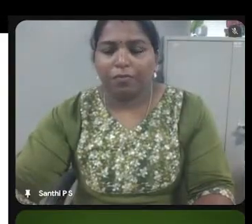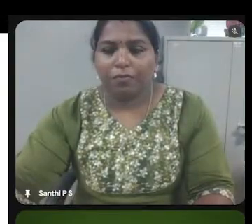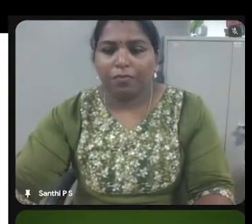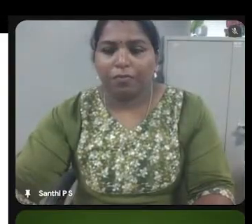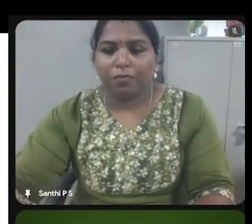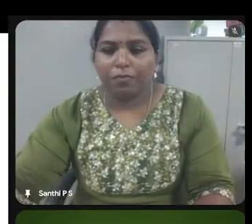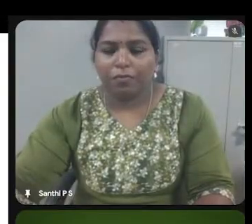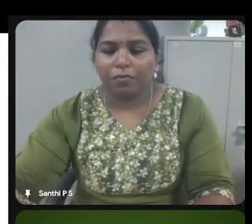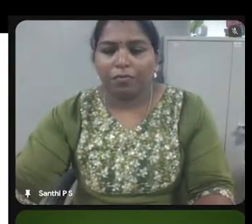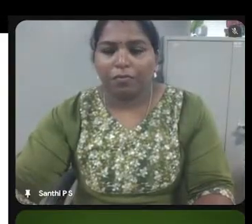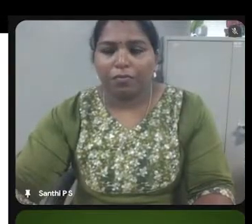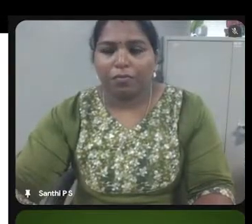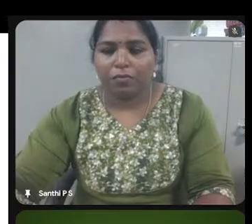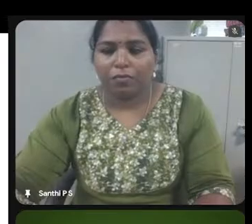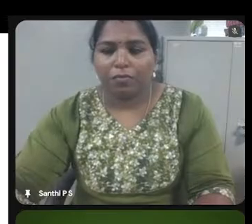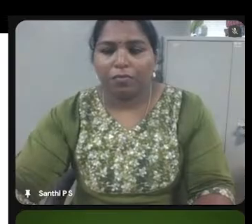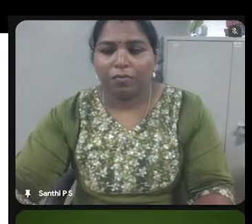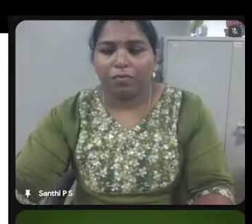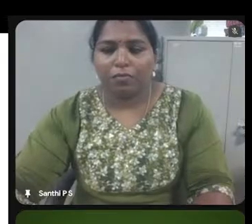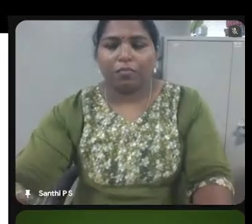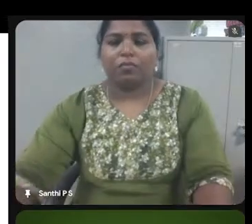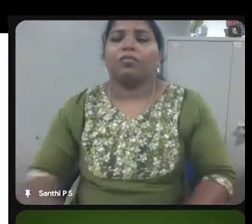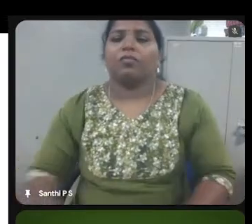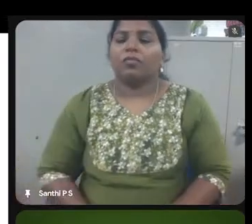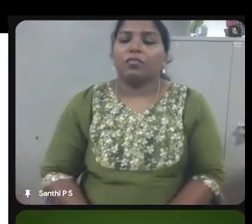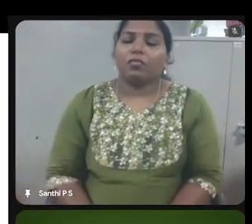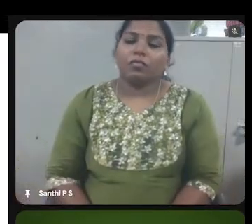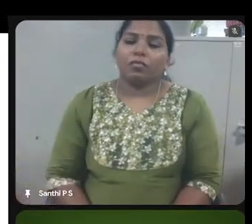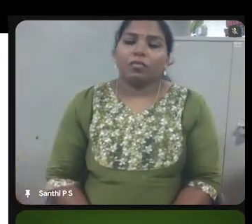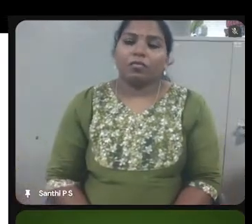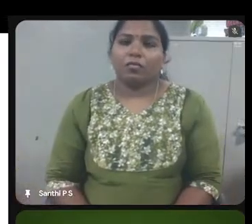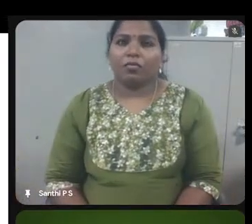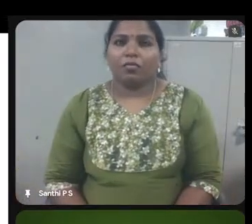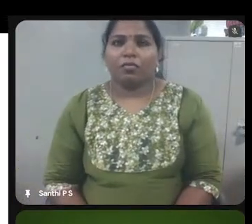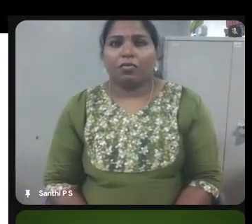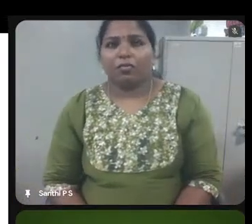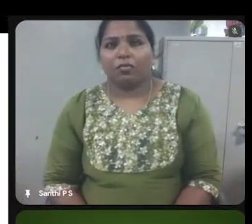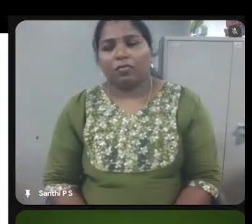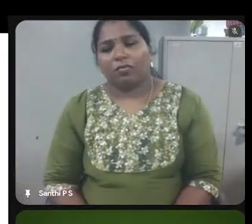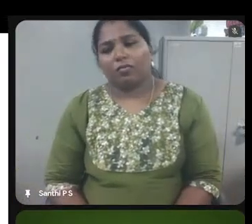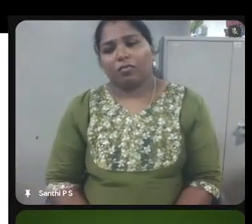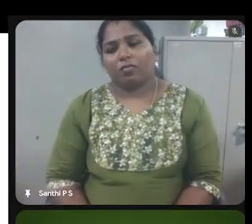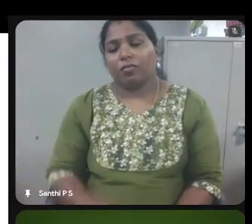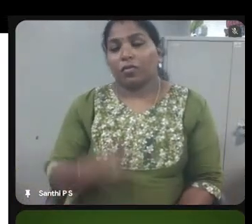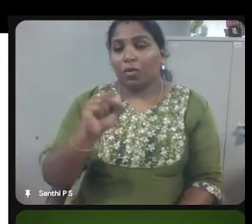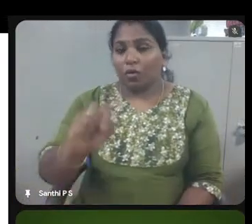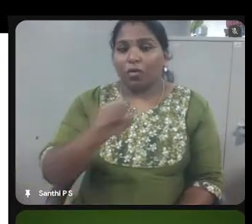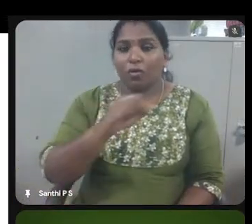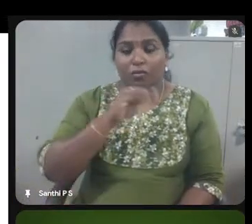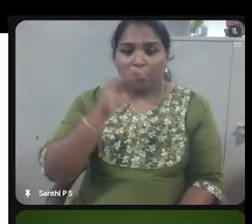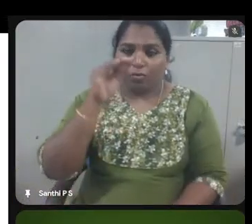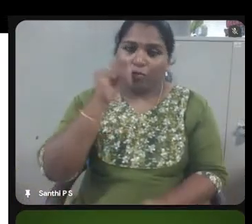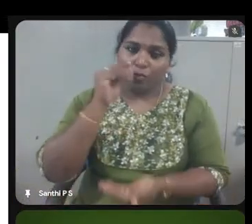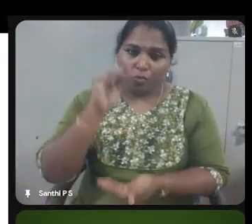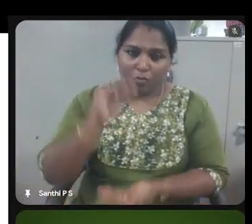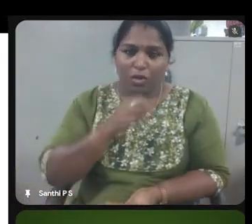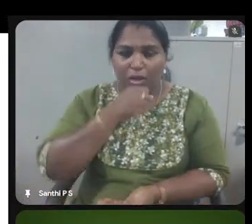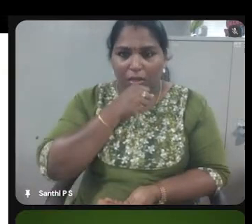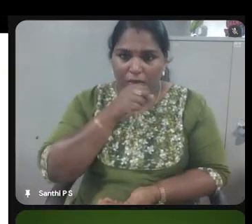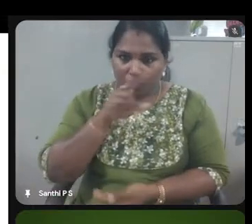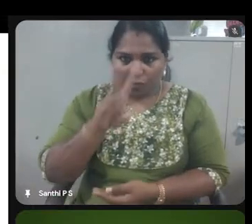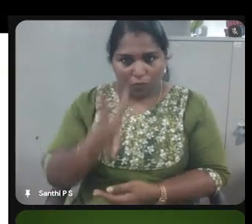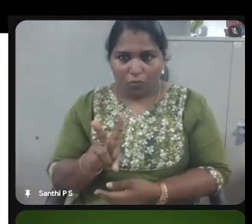മാം, എനിക്കൊരു ഡൗട്ട് ഉള്ളത്, എനിക്ക് 2 years പ്രായമുള്ള ഒരു മോനാണുള്ളത്. അപ്പൊ